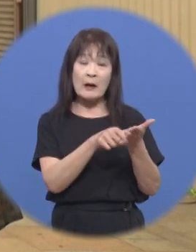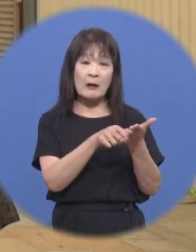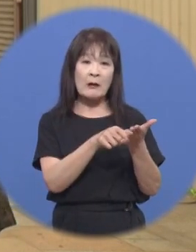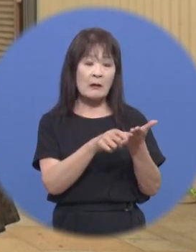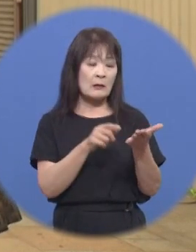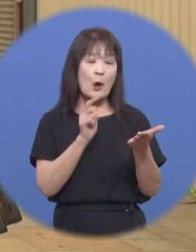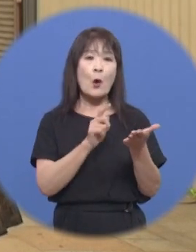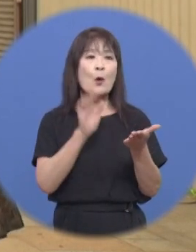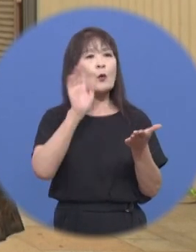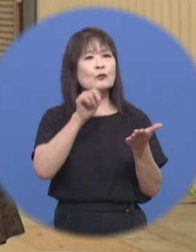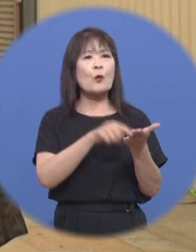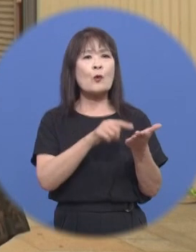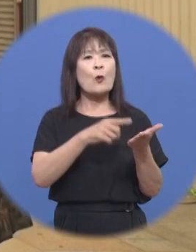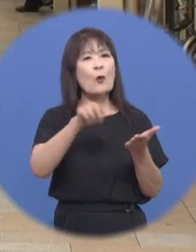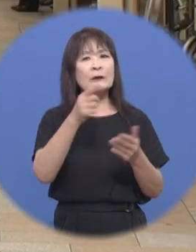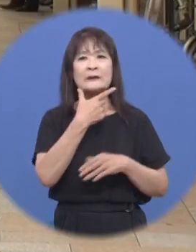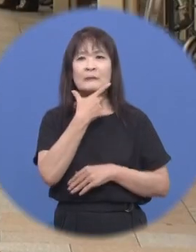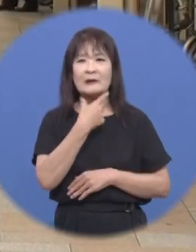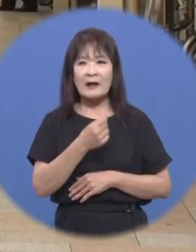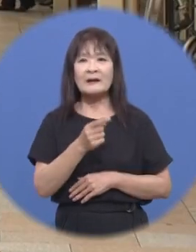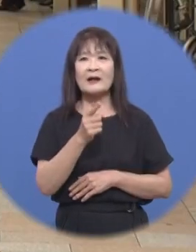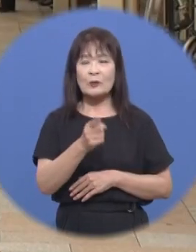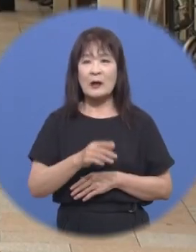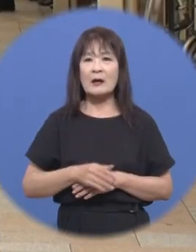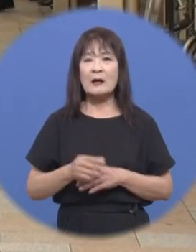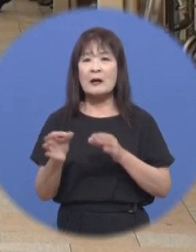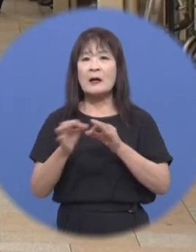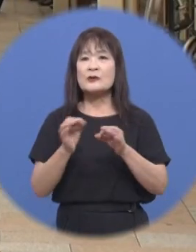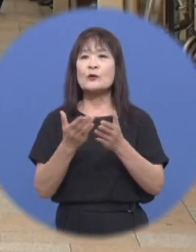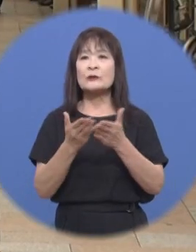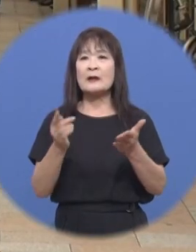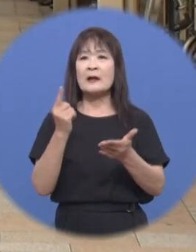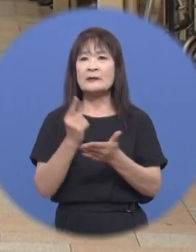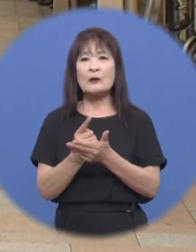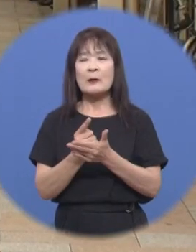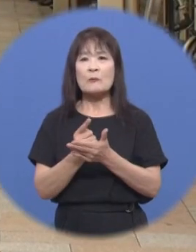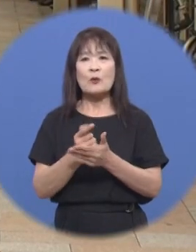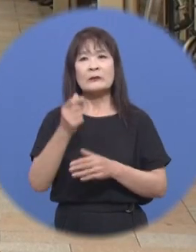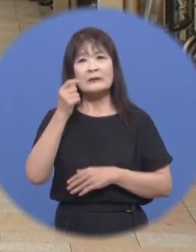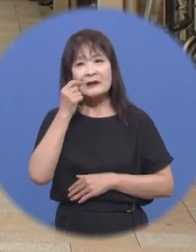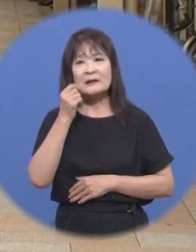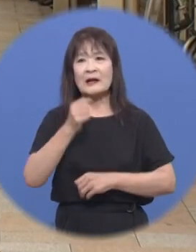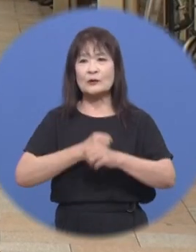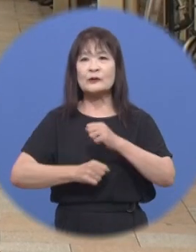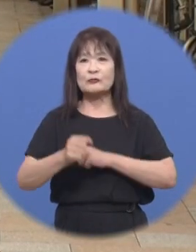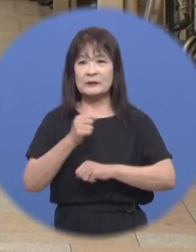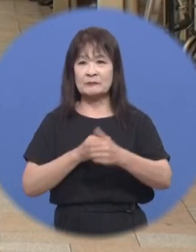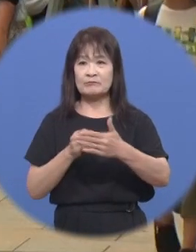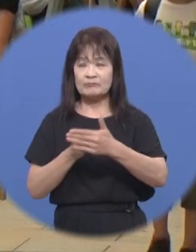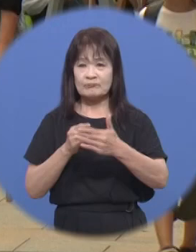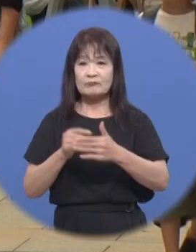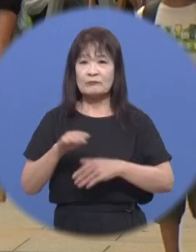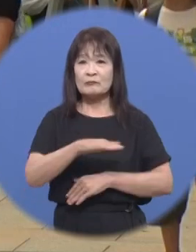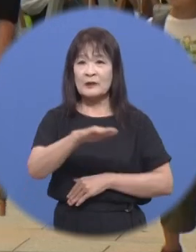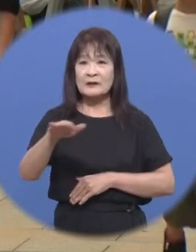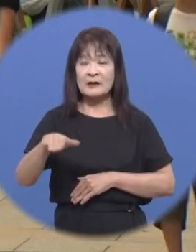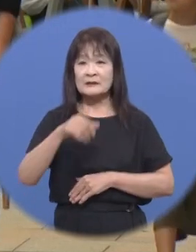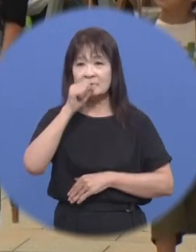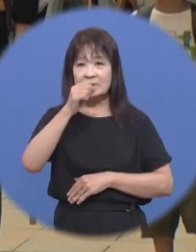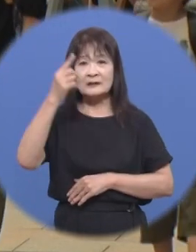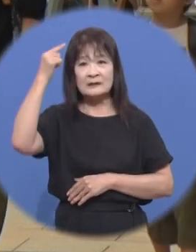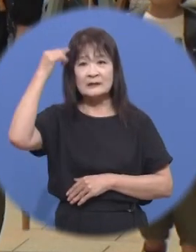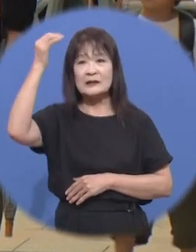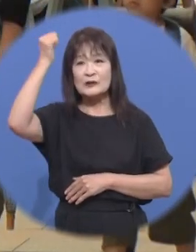ので、今度行ってみたいねって言って、商店街だけでは絶対できないようなですね、その皆さんにこういい印象